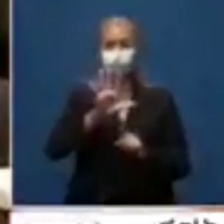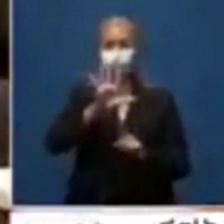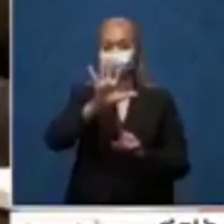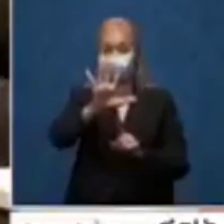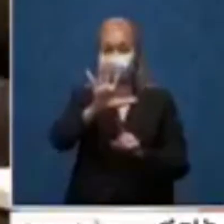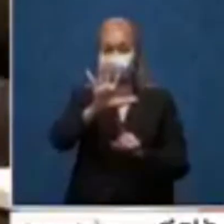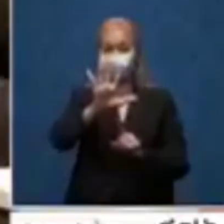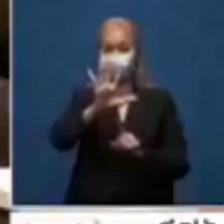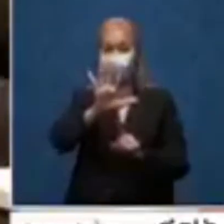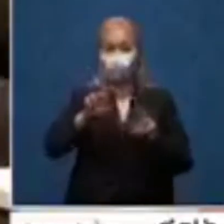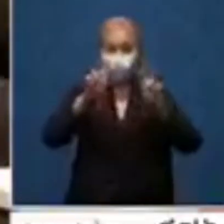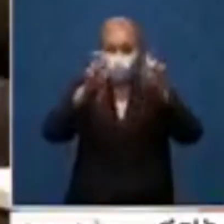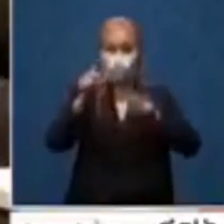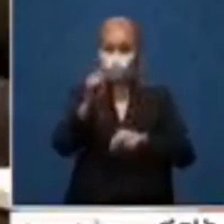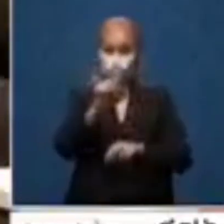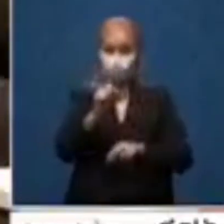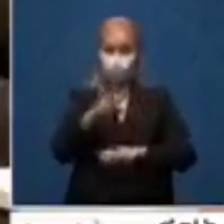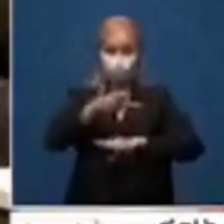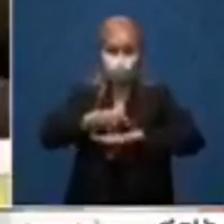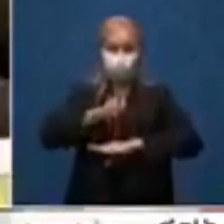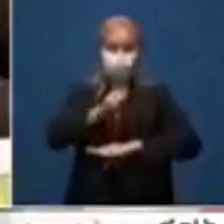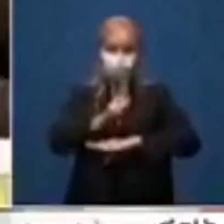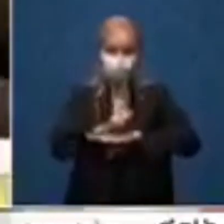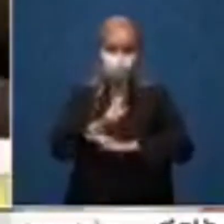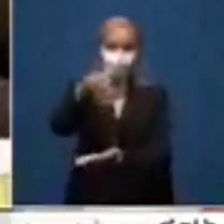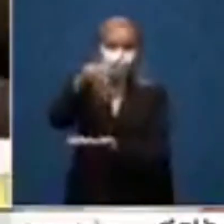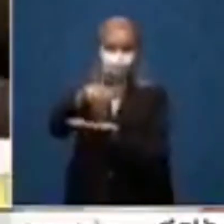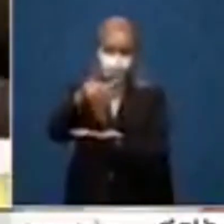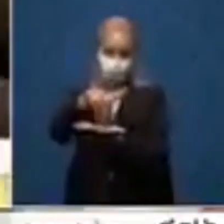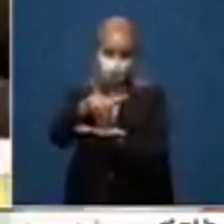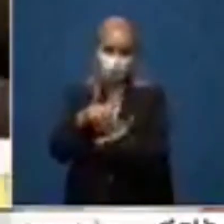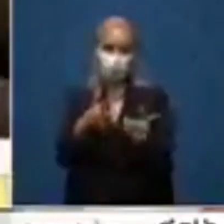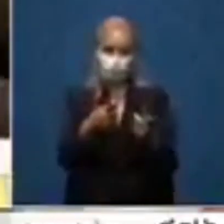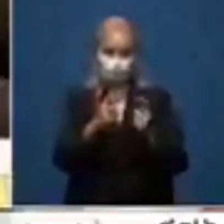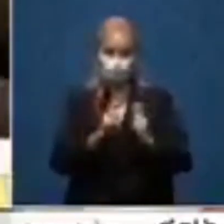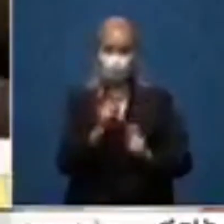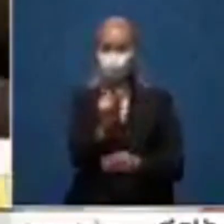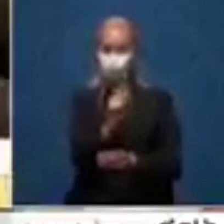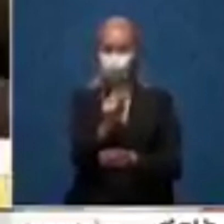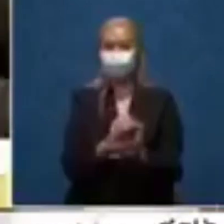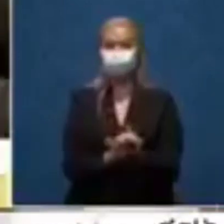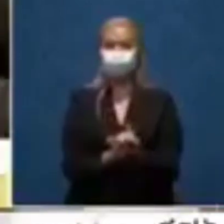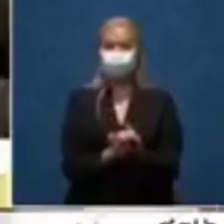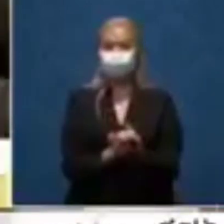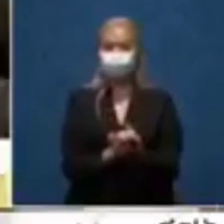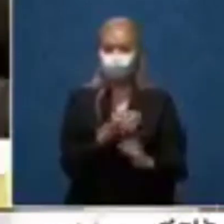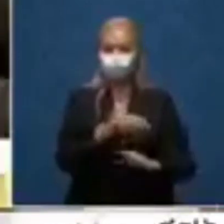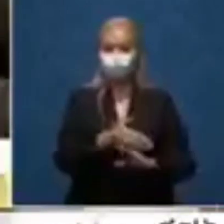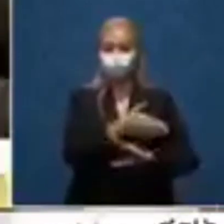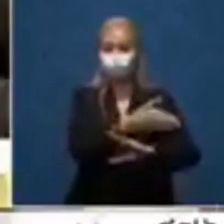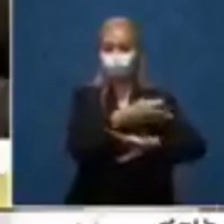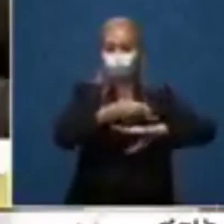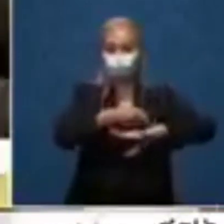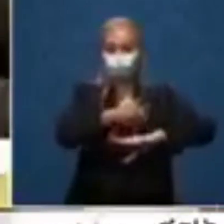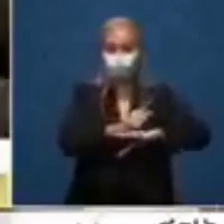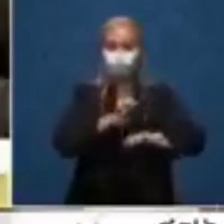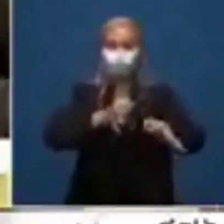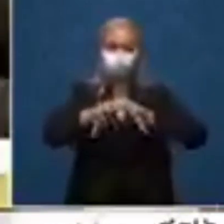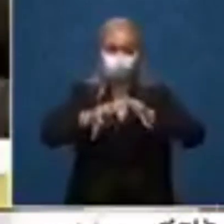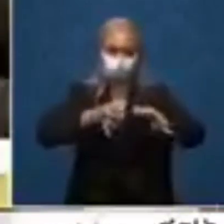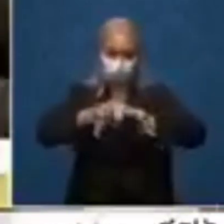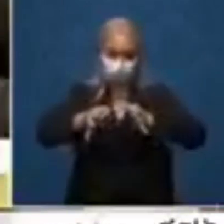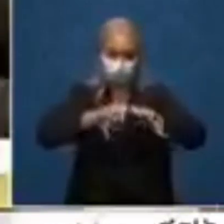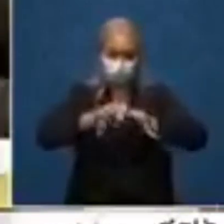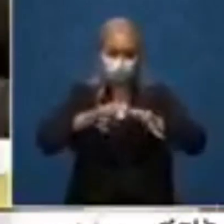ของการวางตัวเป็นกลางนะครับต้องขออนุญาตท่านประธานอย่างนี้ครับคือตามที่ท่านประธานได้ชี้แจงนะครับว่